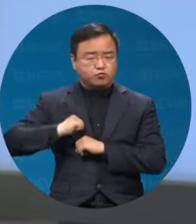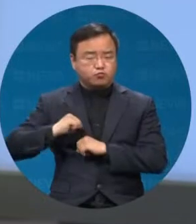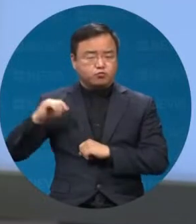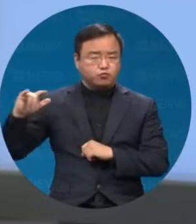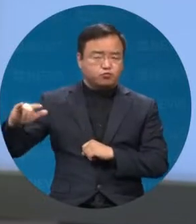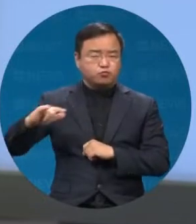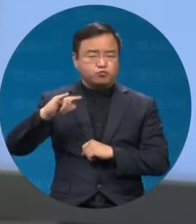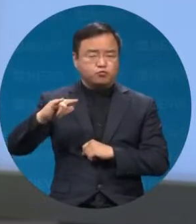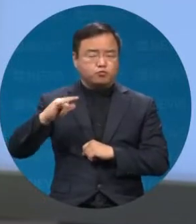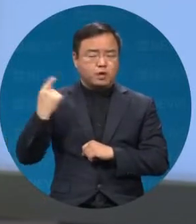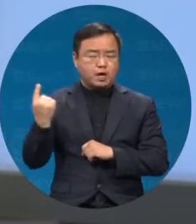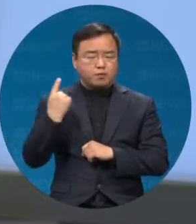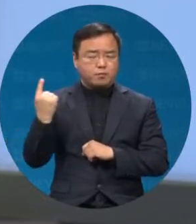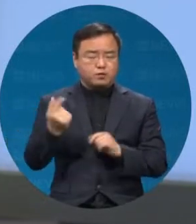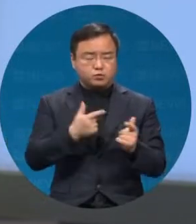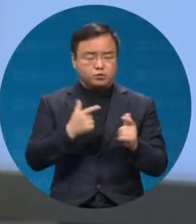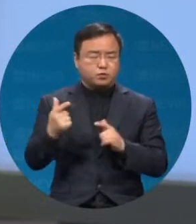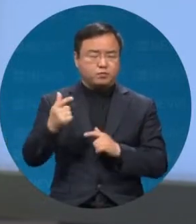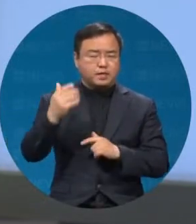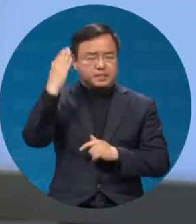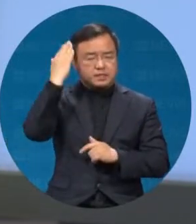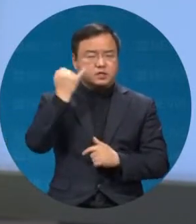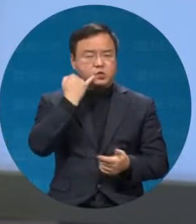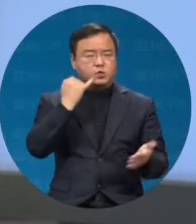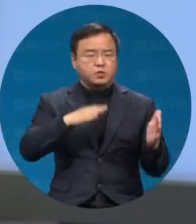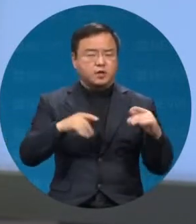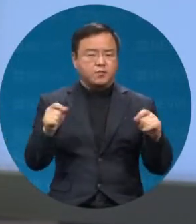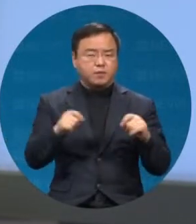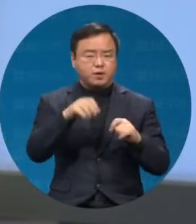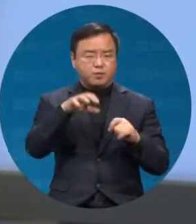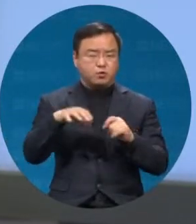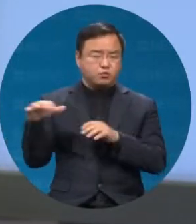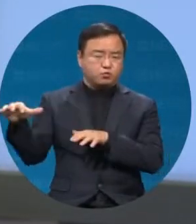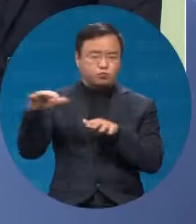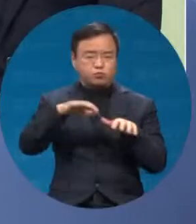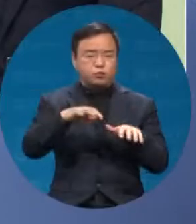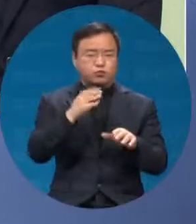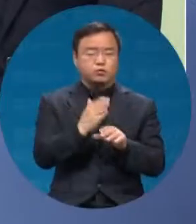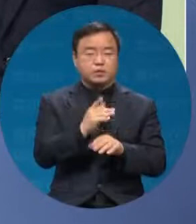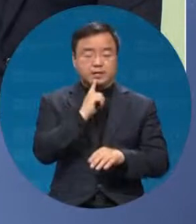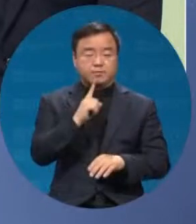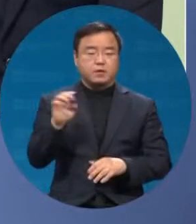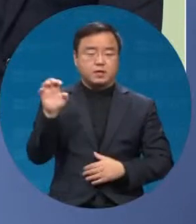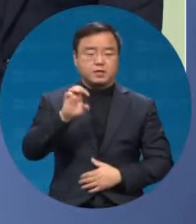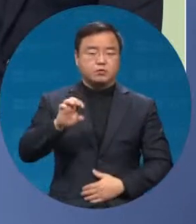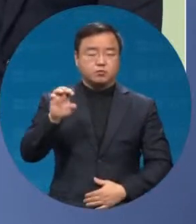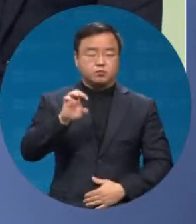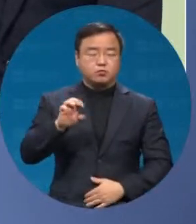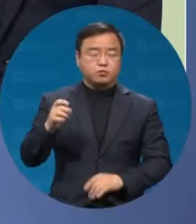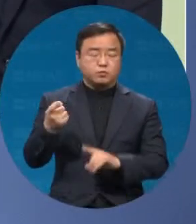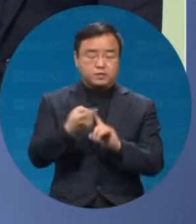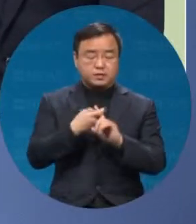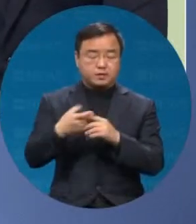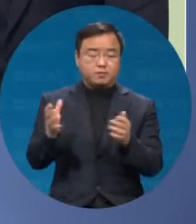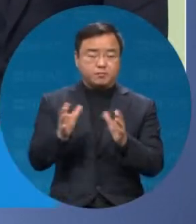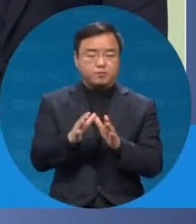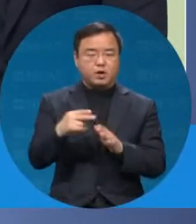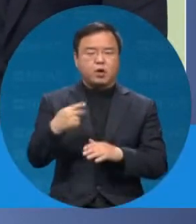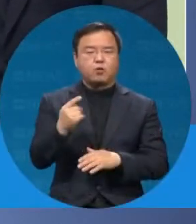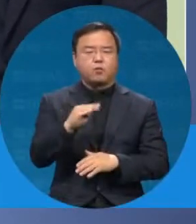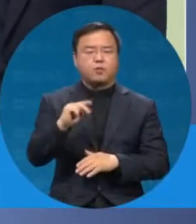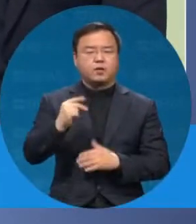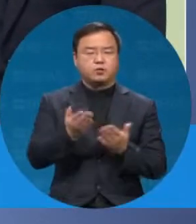인근으로 이동시키고 있다 고 밝혔습니다 예 이러면 앞에 업 회원국들 도 돈 바스 등의 지역과 부역을 차단하고